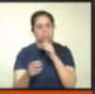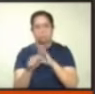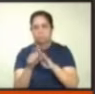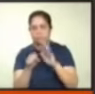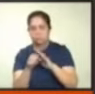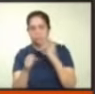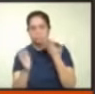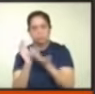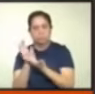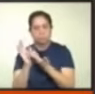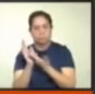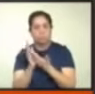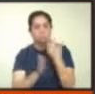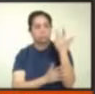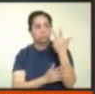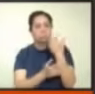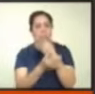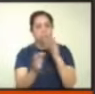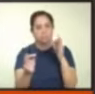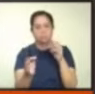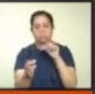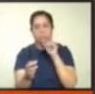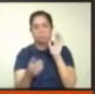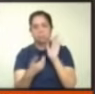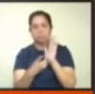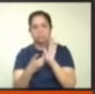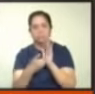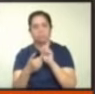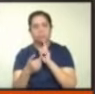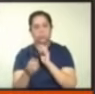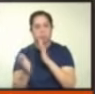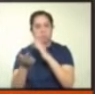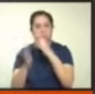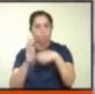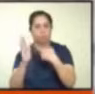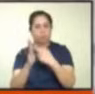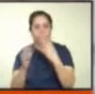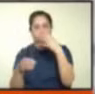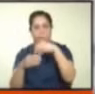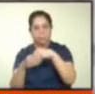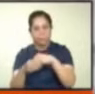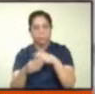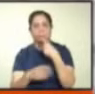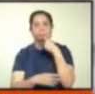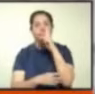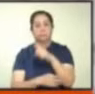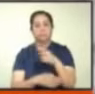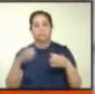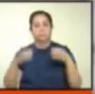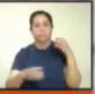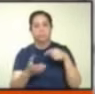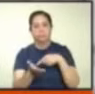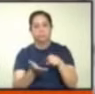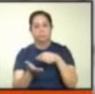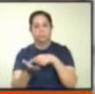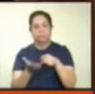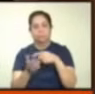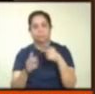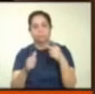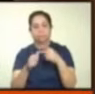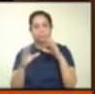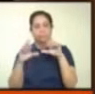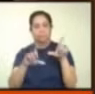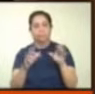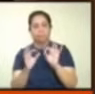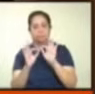3 naman ang inabsuelto dahil sa pagkabigong mapatunayan ang kanilang papel sa krimen. Ipinag-utos din ng korte na bayaran ng mga principal accused